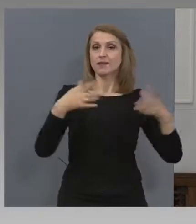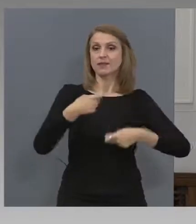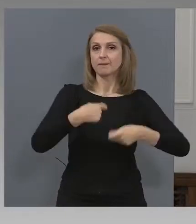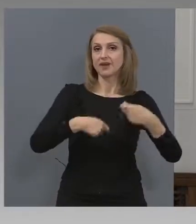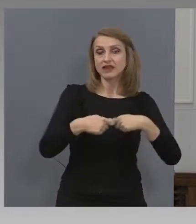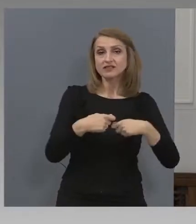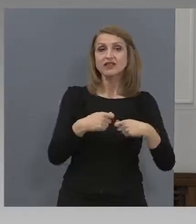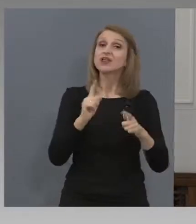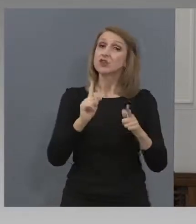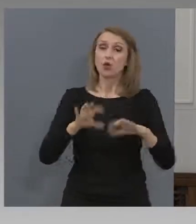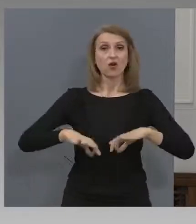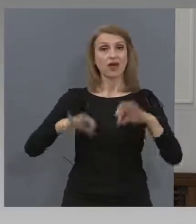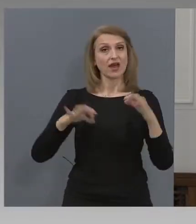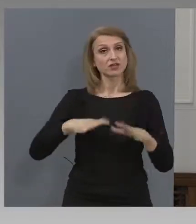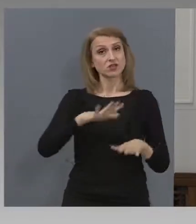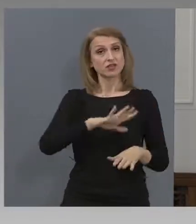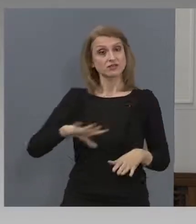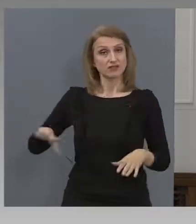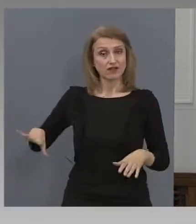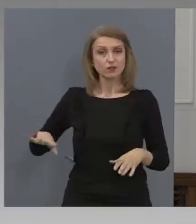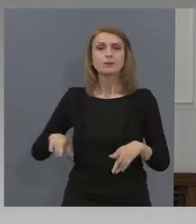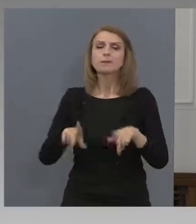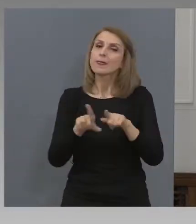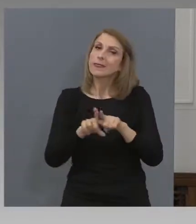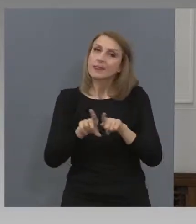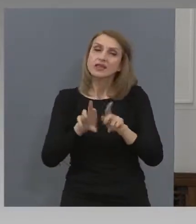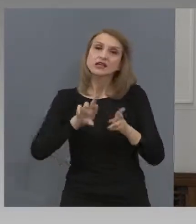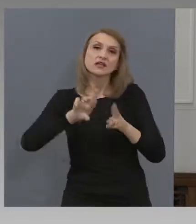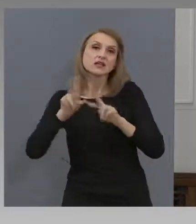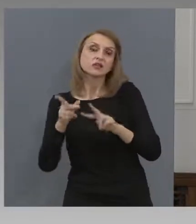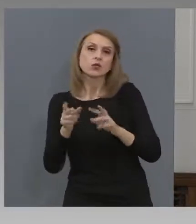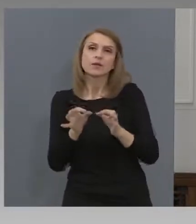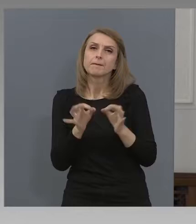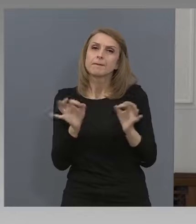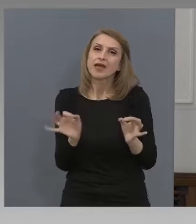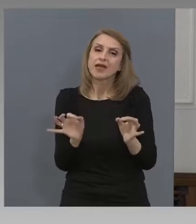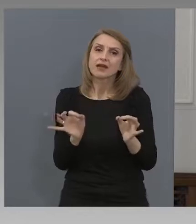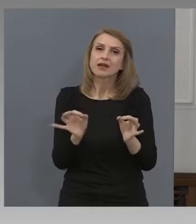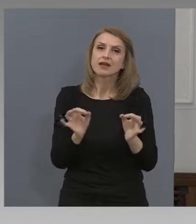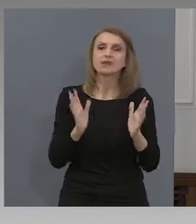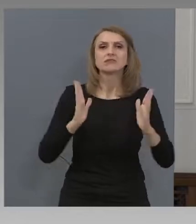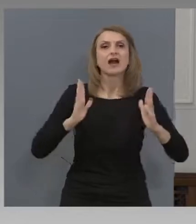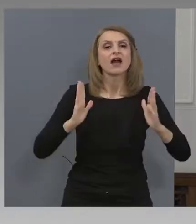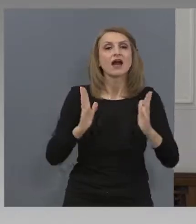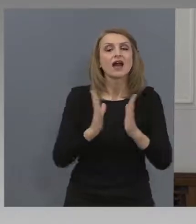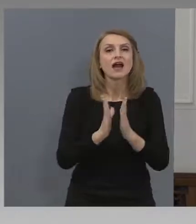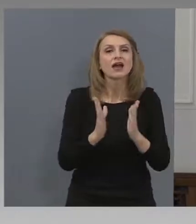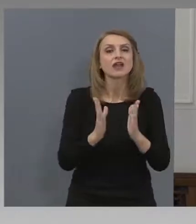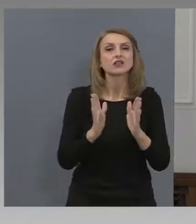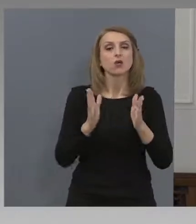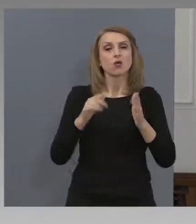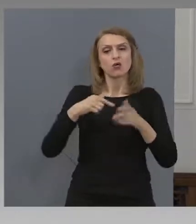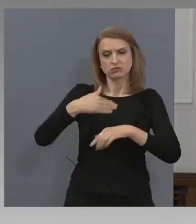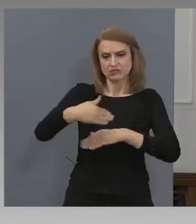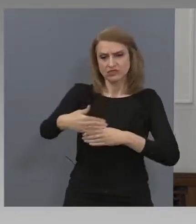потребителя, както и други мерки от краткосрочен, средносрочен и дългосрочен характер.